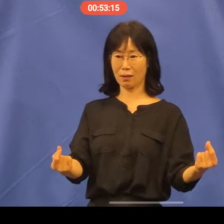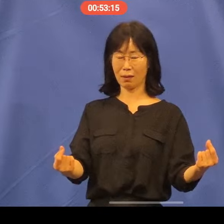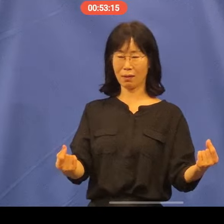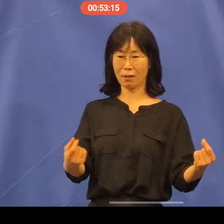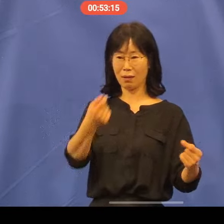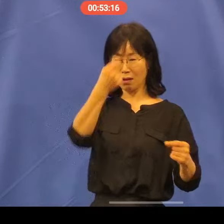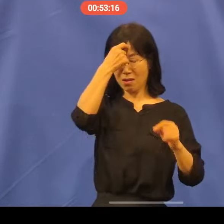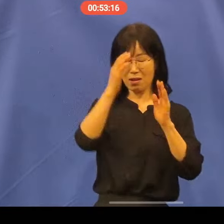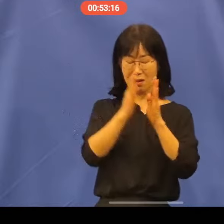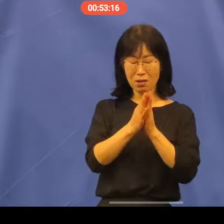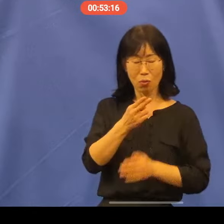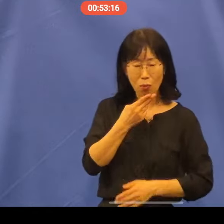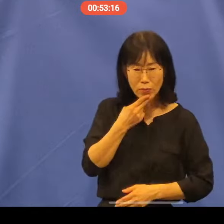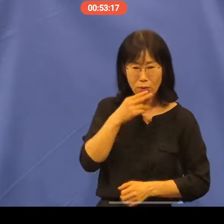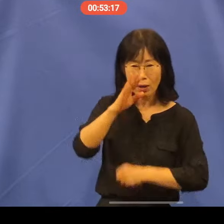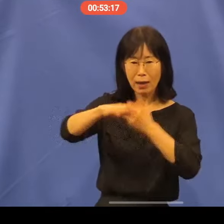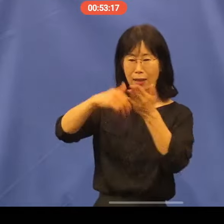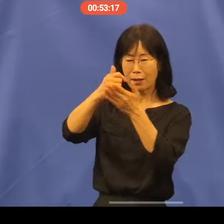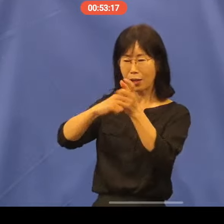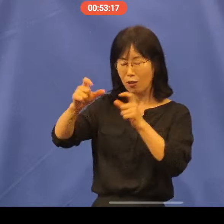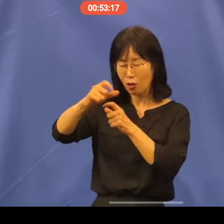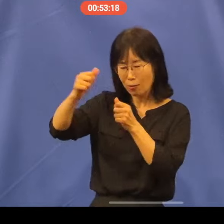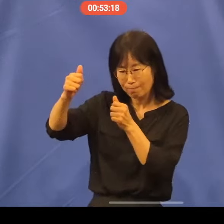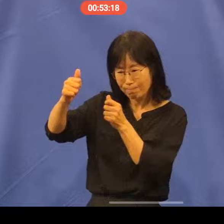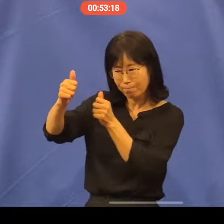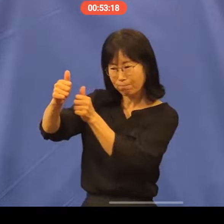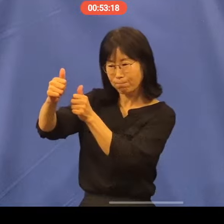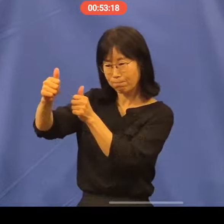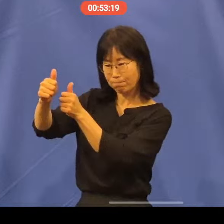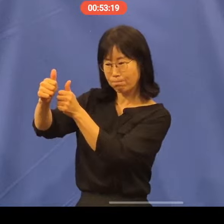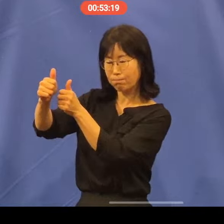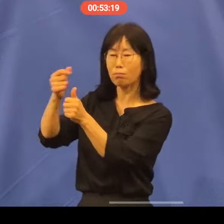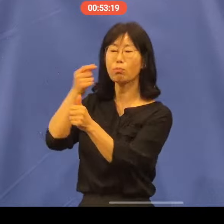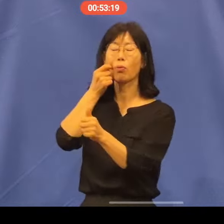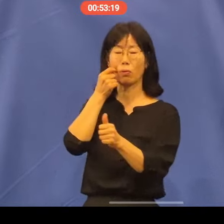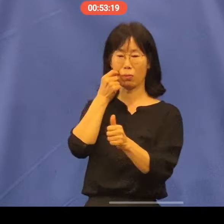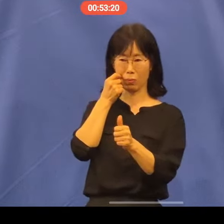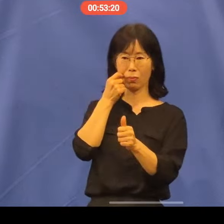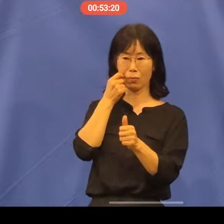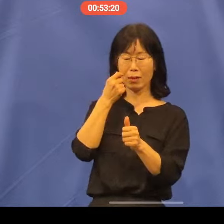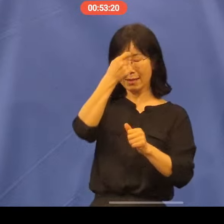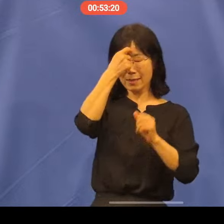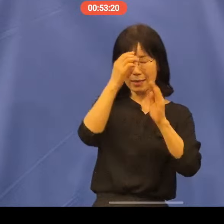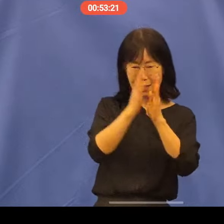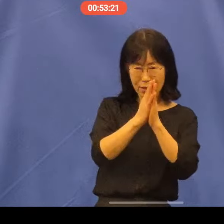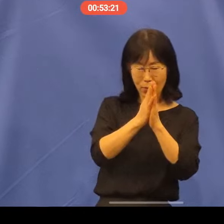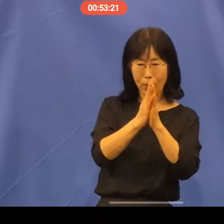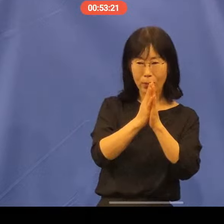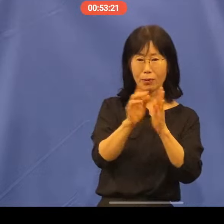하나님께로 나아가는 것이 없어지는 거예요. 여러분, 기도는 하나님께로 나아가는 것입니다.